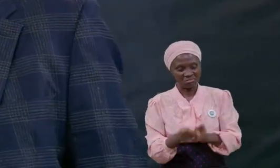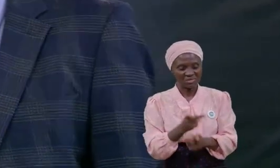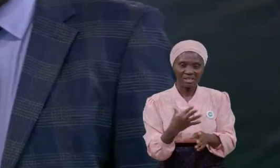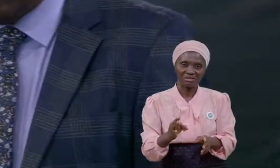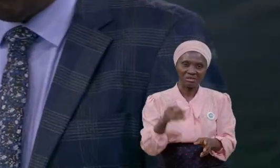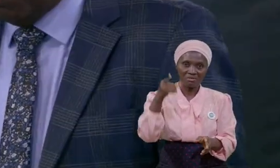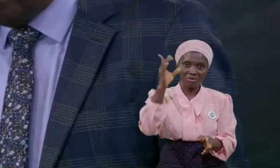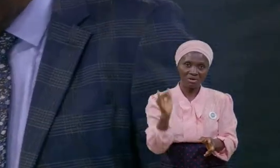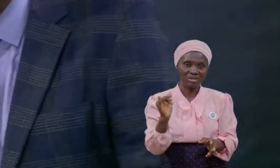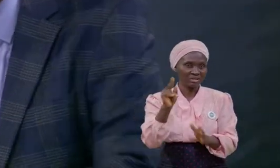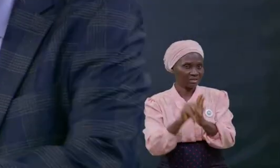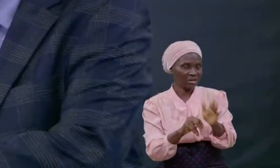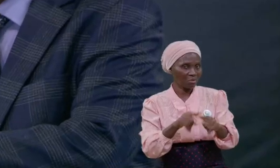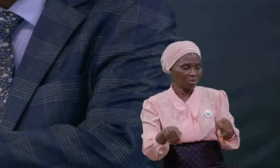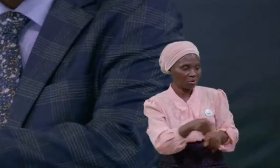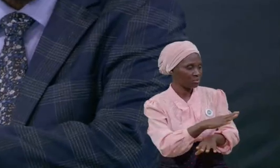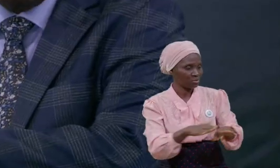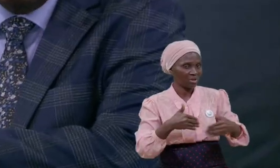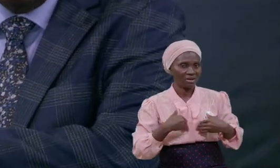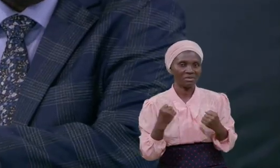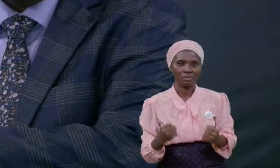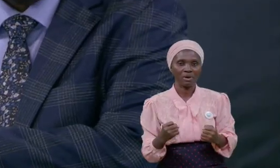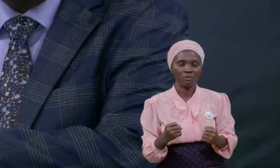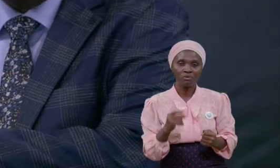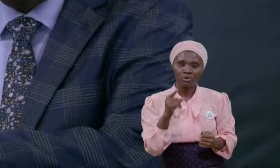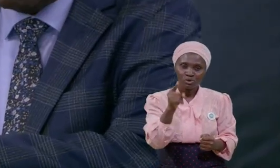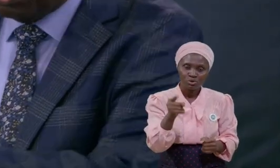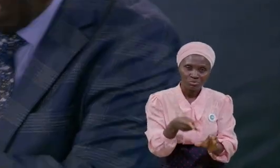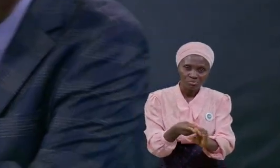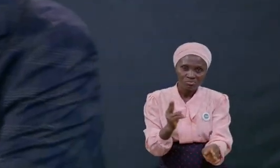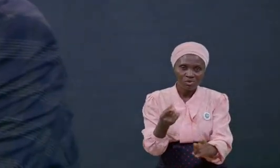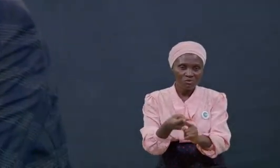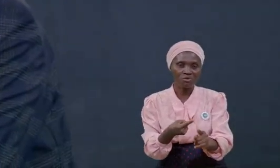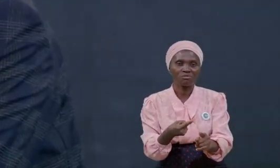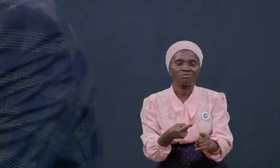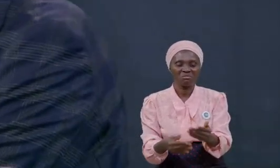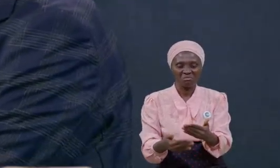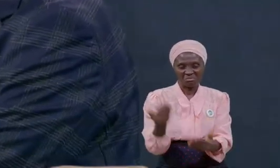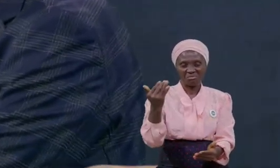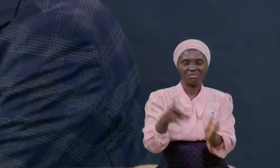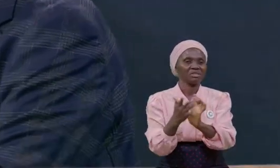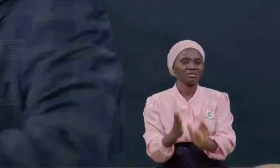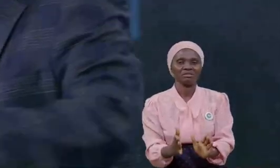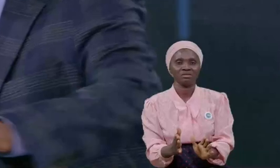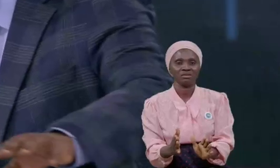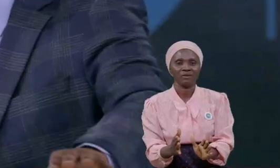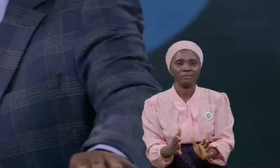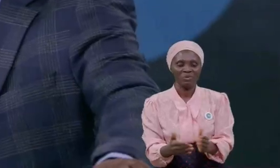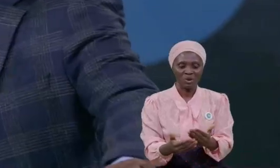Éloigne-toi de ces hommes-là d'être presque chrétien, presque